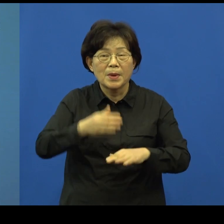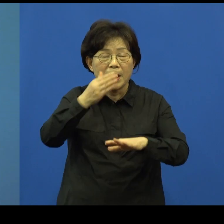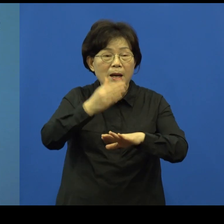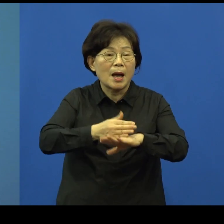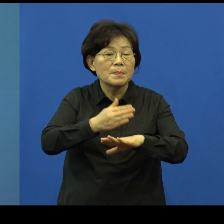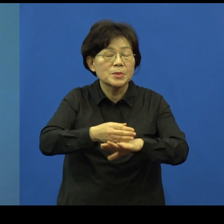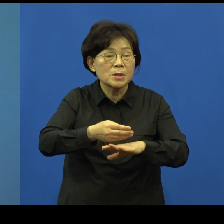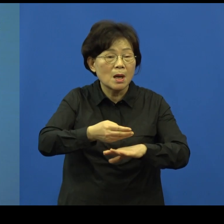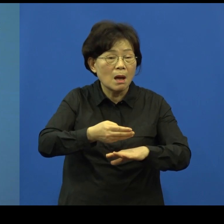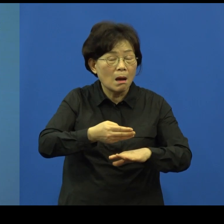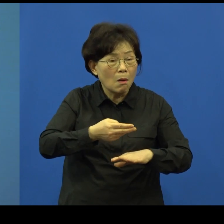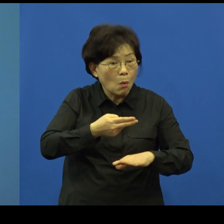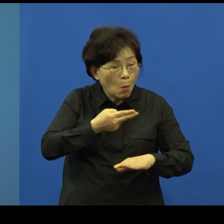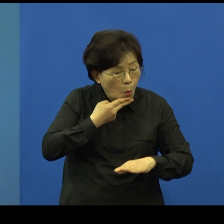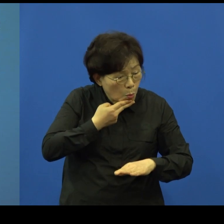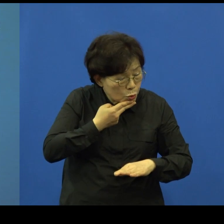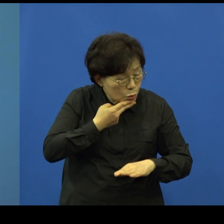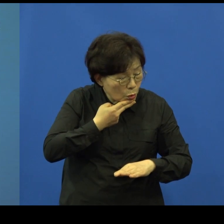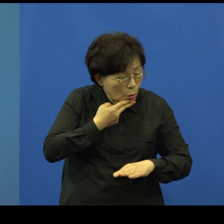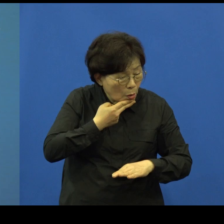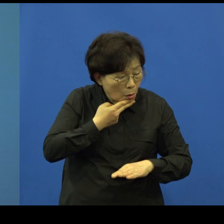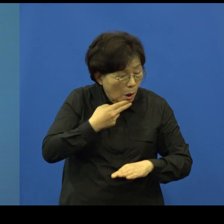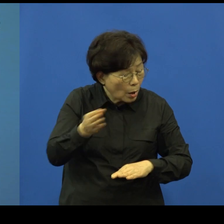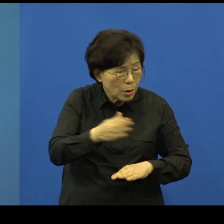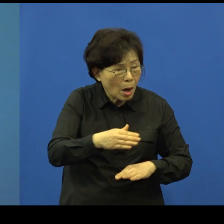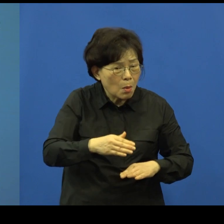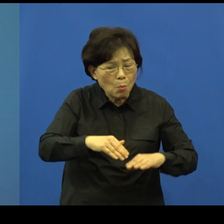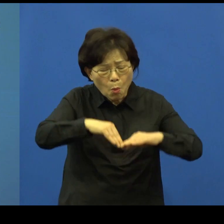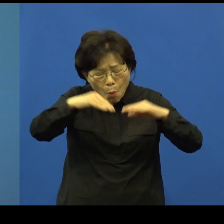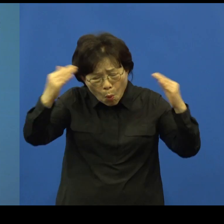감사하지 않을 게 하나도 없어요. 모든 게 감사해요.